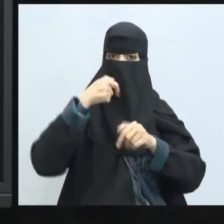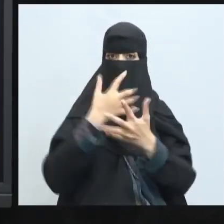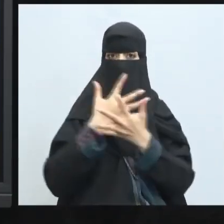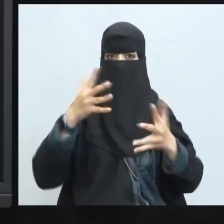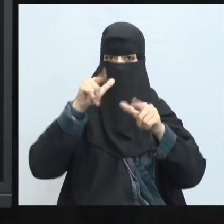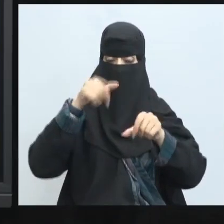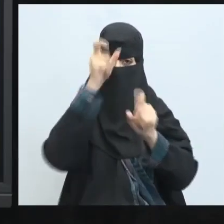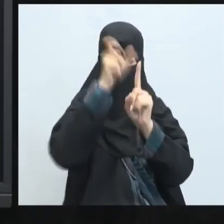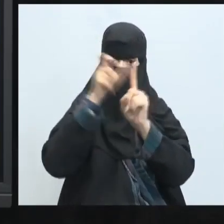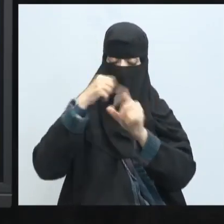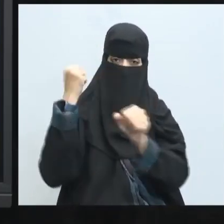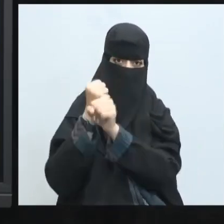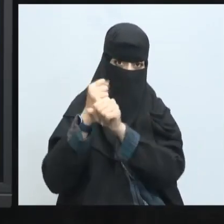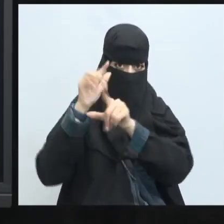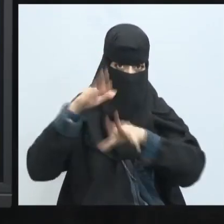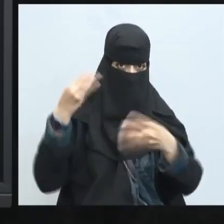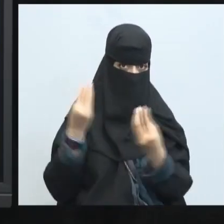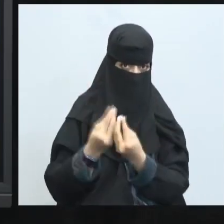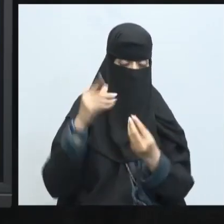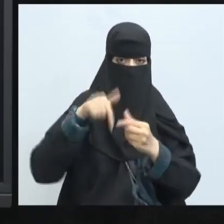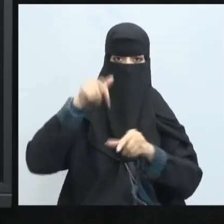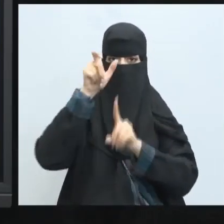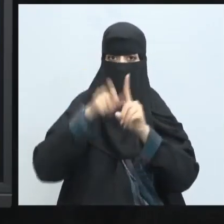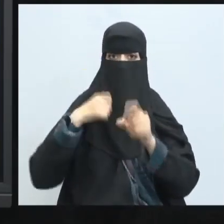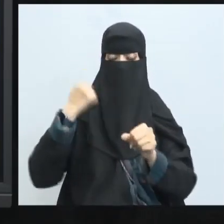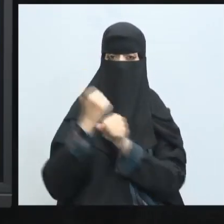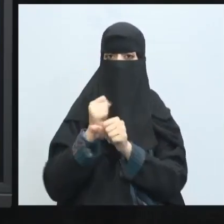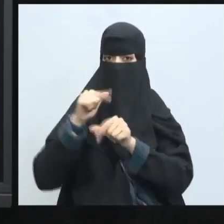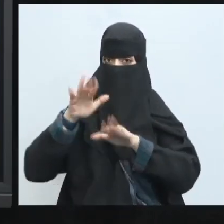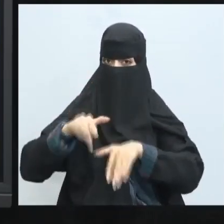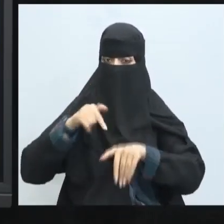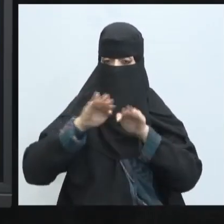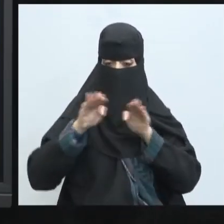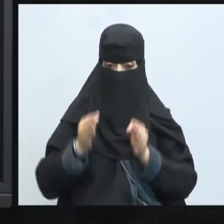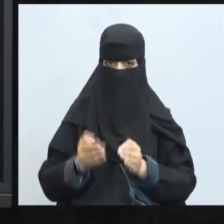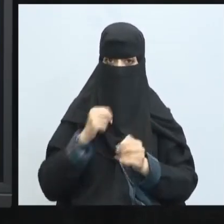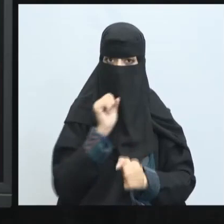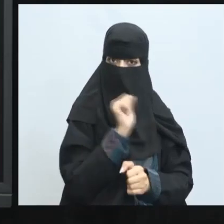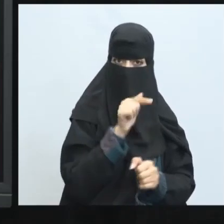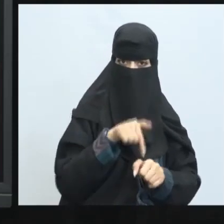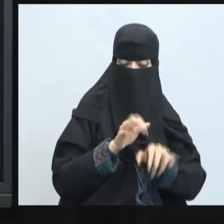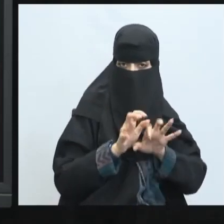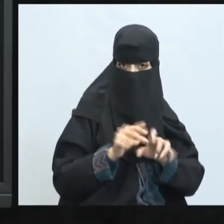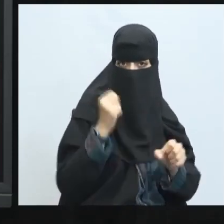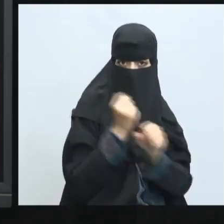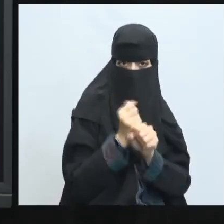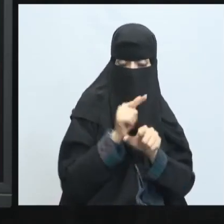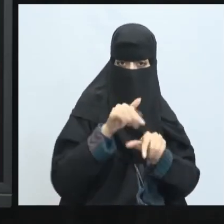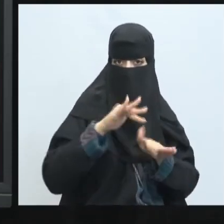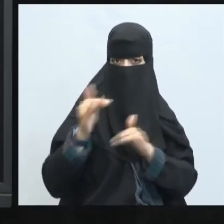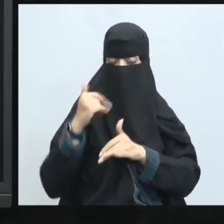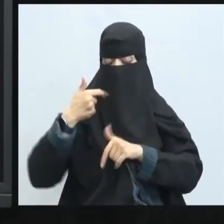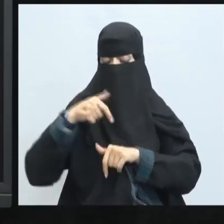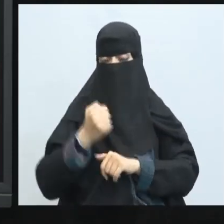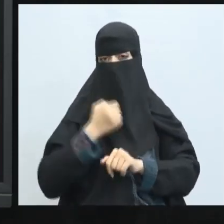او المئات من الموظفين وكل موظف لديه مثلا مكان مخصص له ولمكتب وايضا